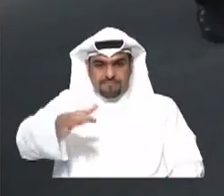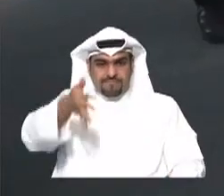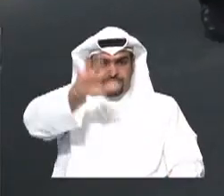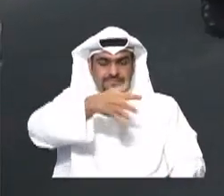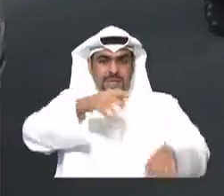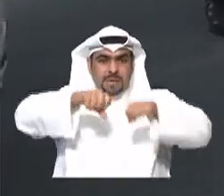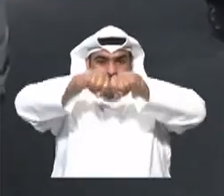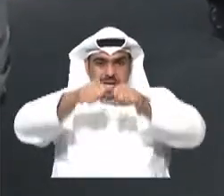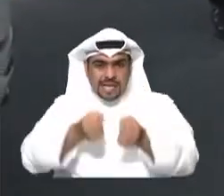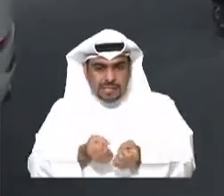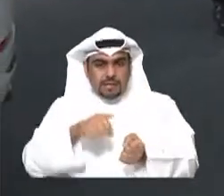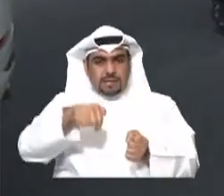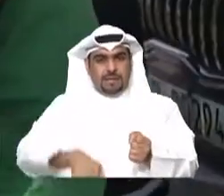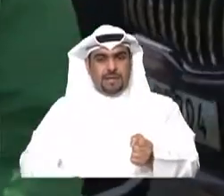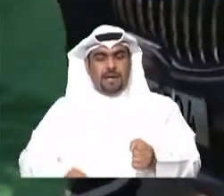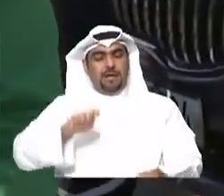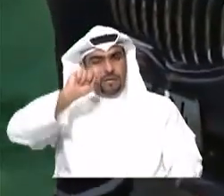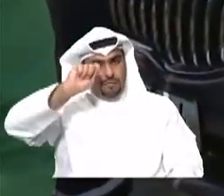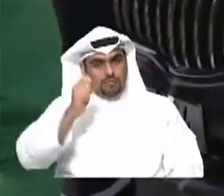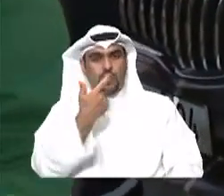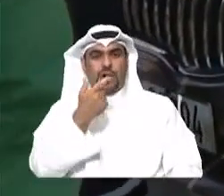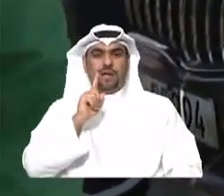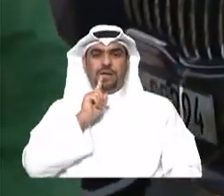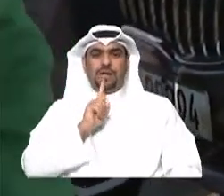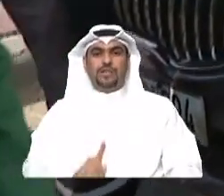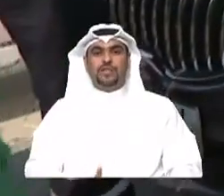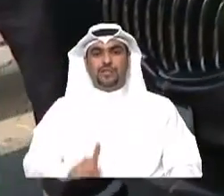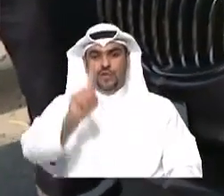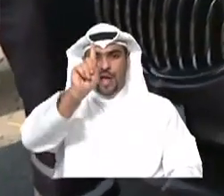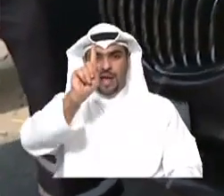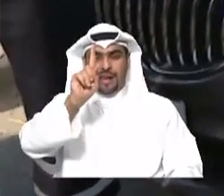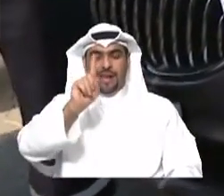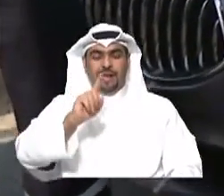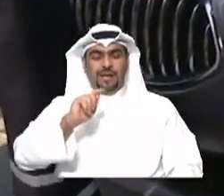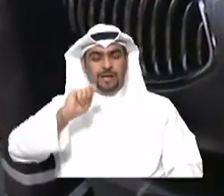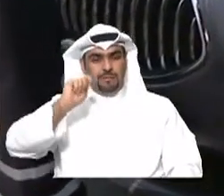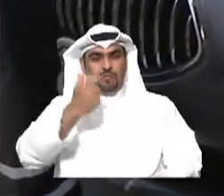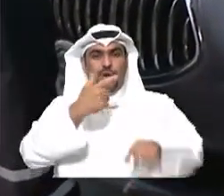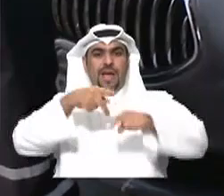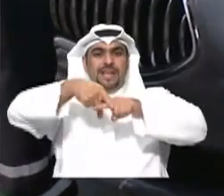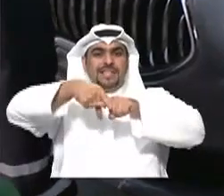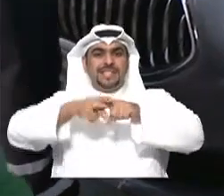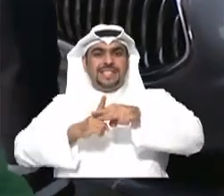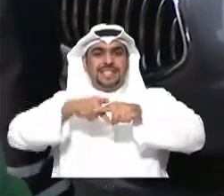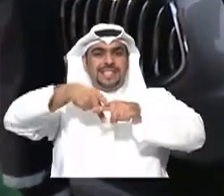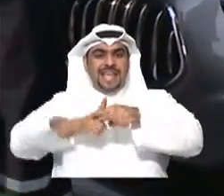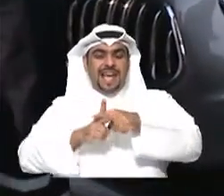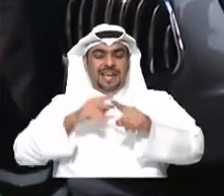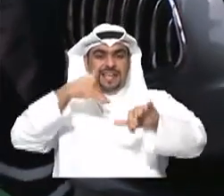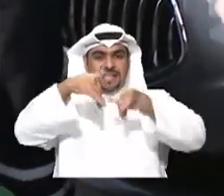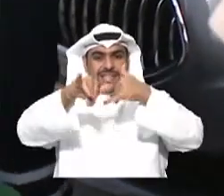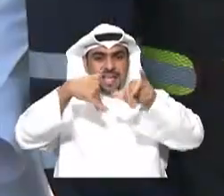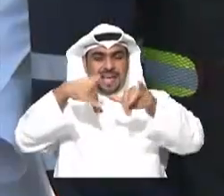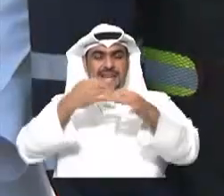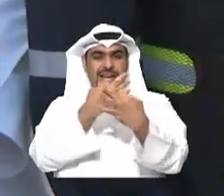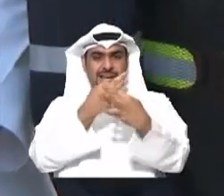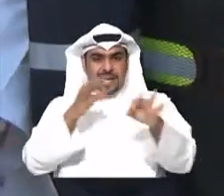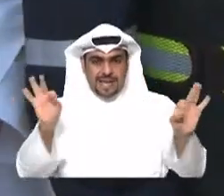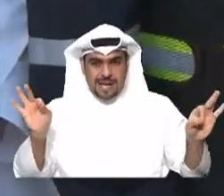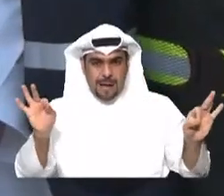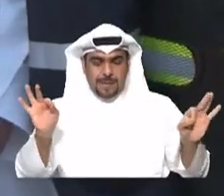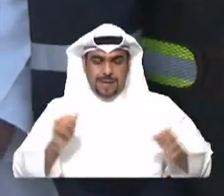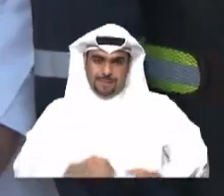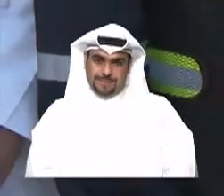مختلف الجهات المعنية في الدولة بهدف تسريع عمليات صيانة الطرق ومعالجة النقص